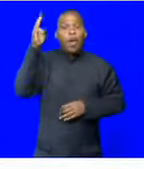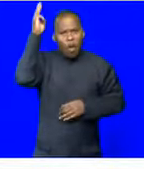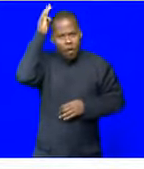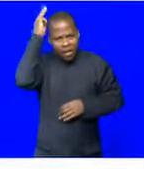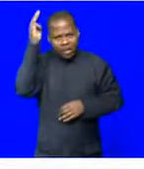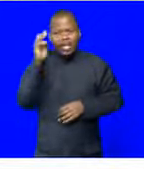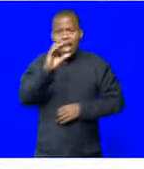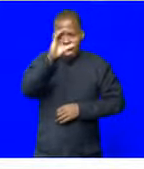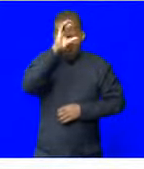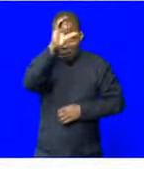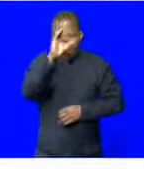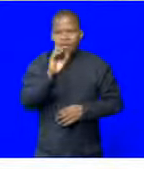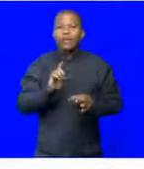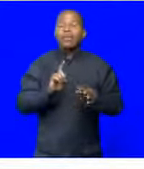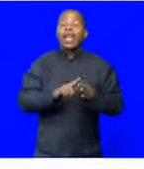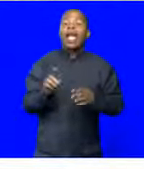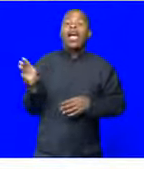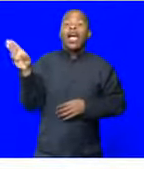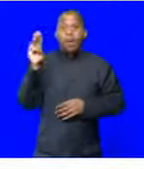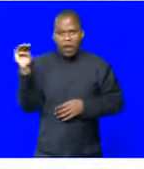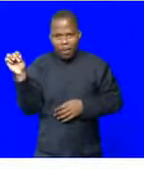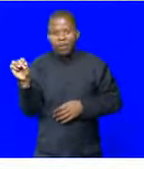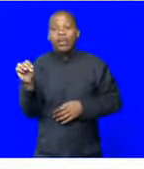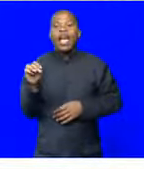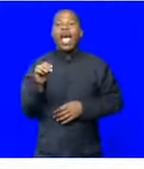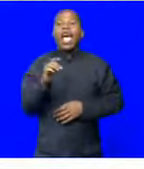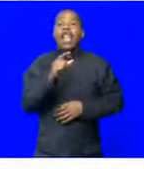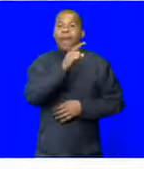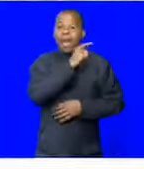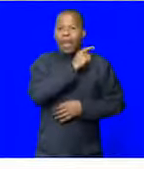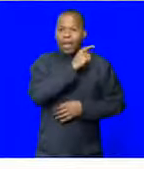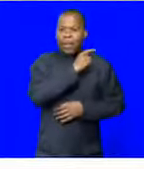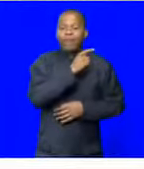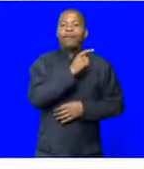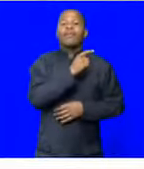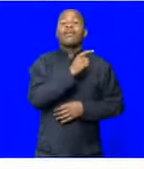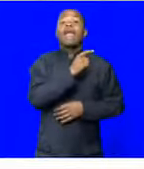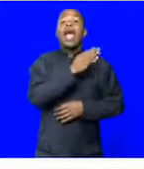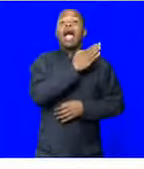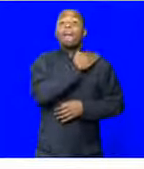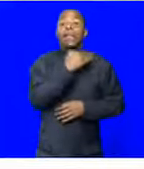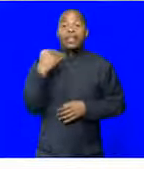Mfuna Nkulu, Tindvuna Tembuso, kubala labambalwa.